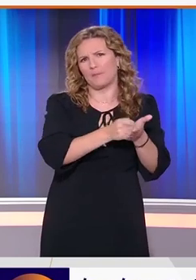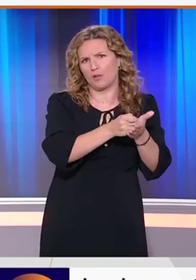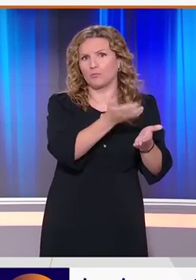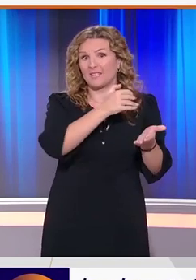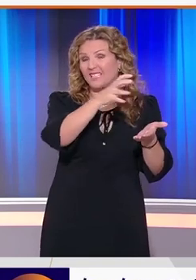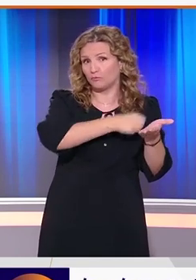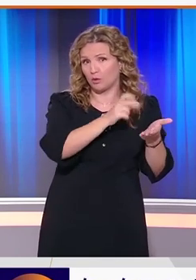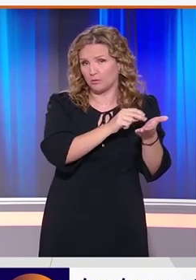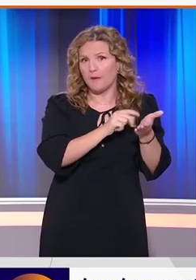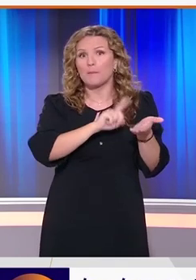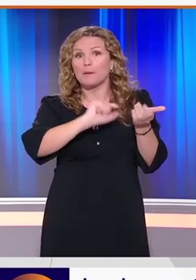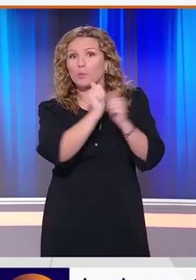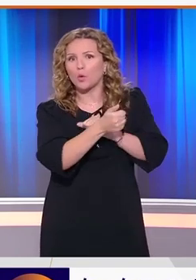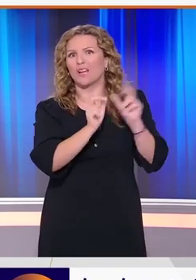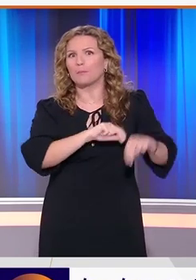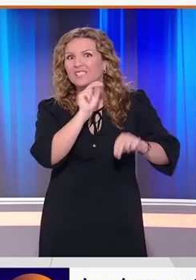Υπότιτλοι AUTHORWAVE